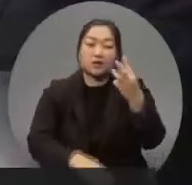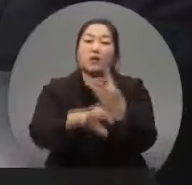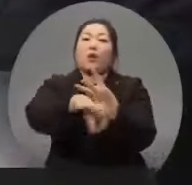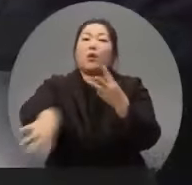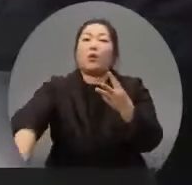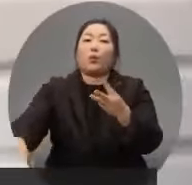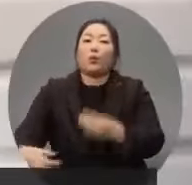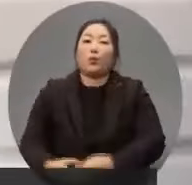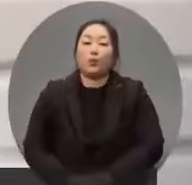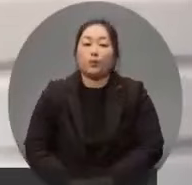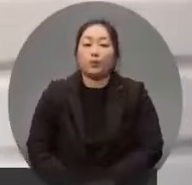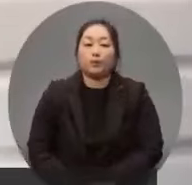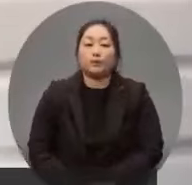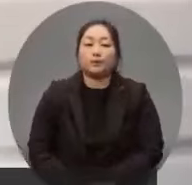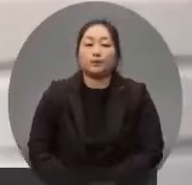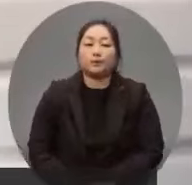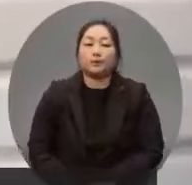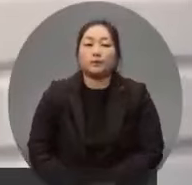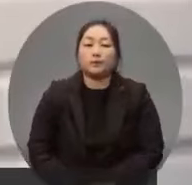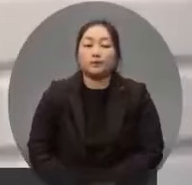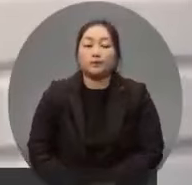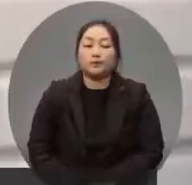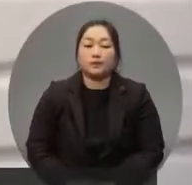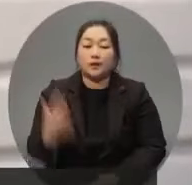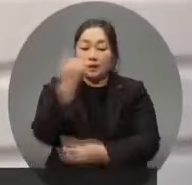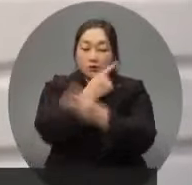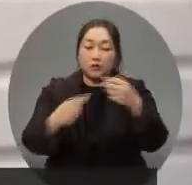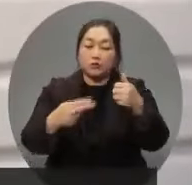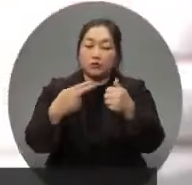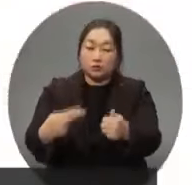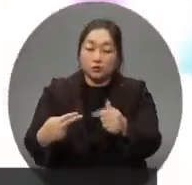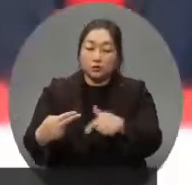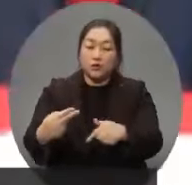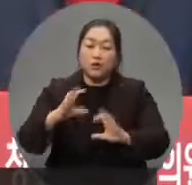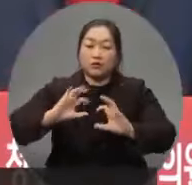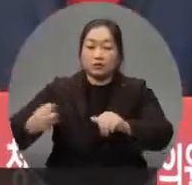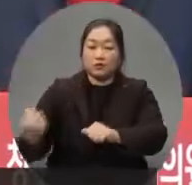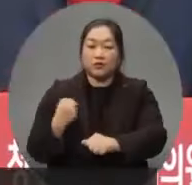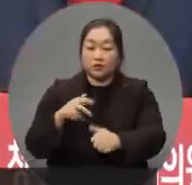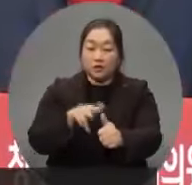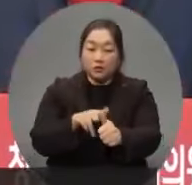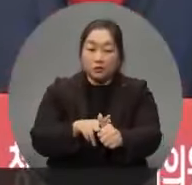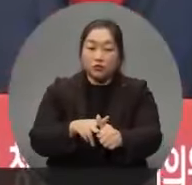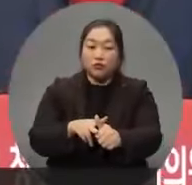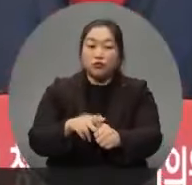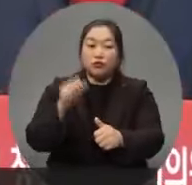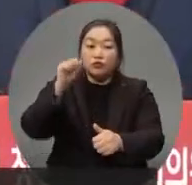모두 해당될 가능성이 있습니다. 특히 청주 흥덕구에는 국민의힘 예비 후보만